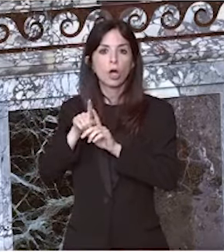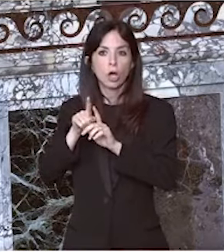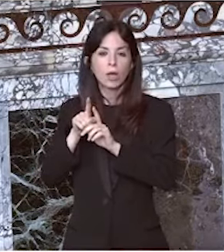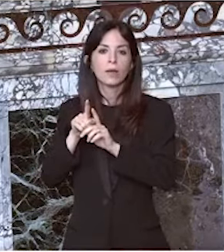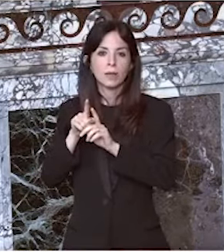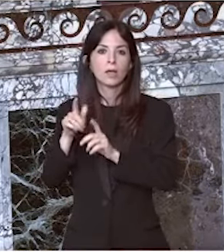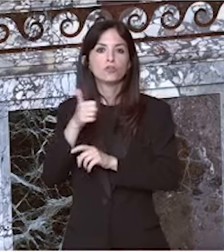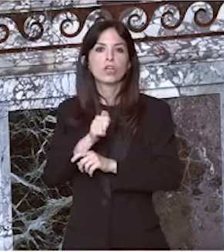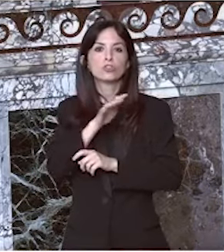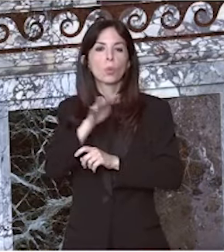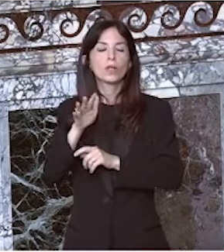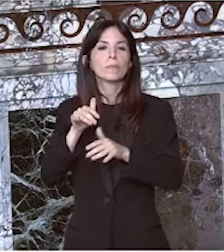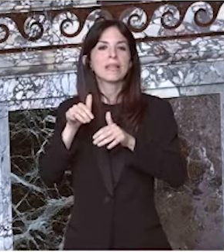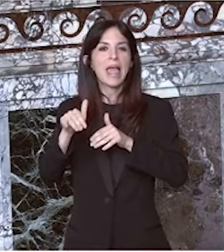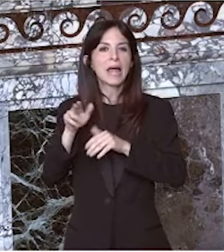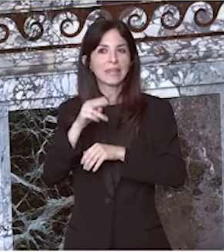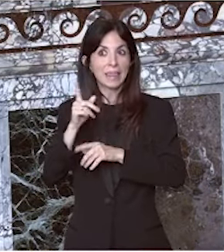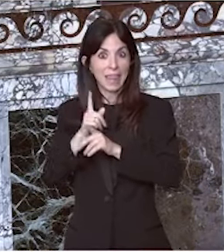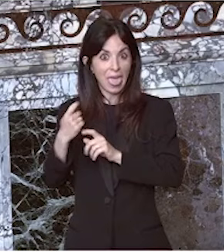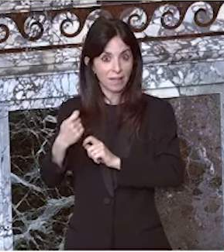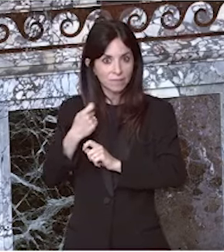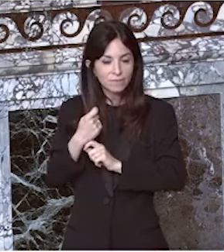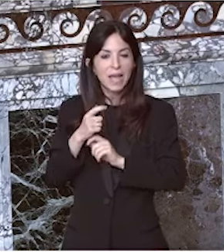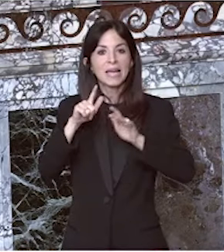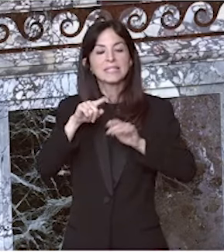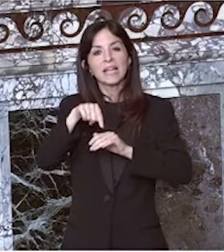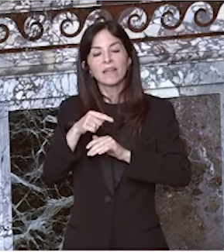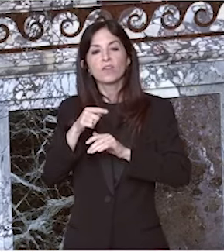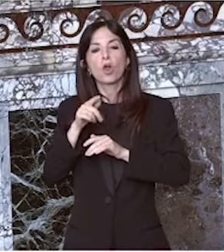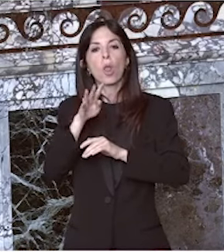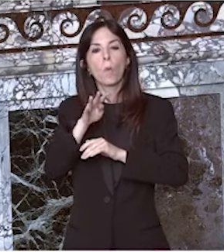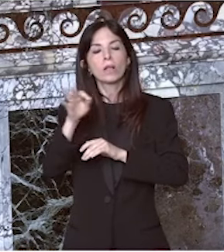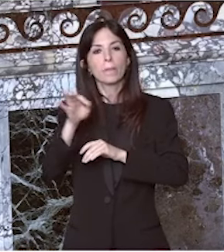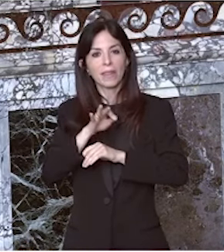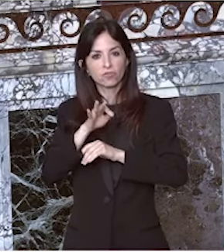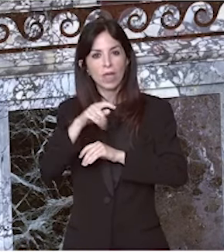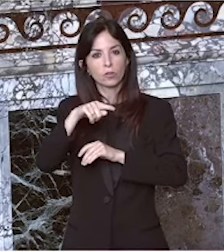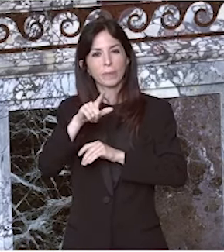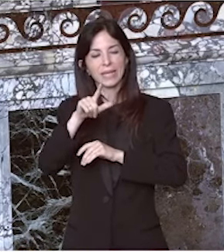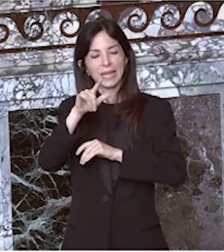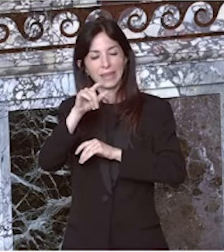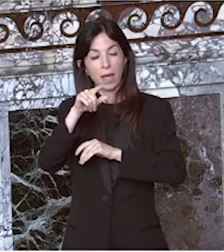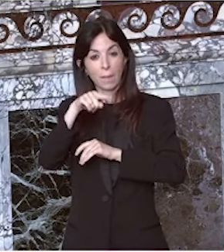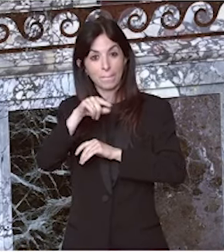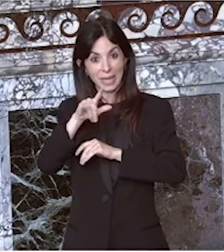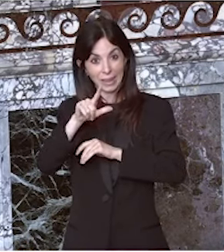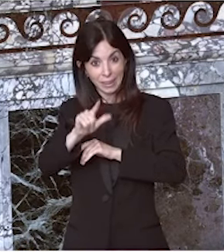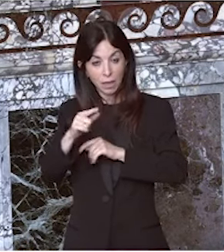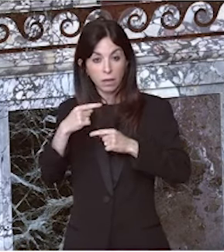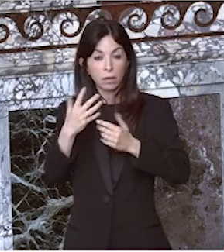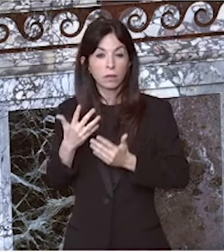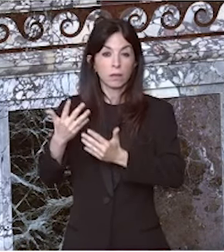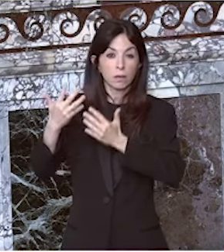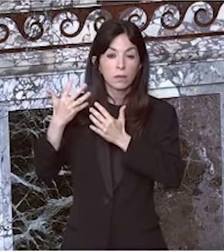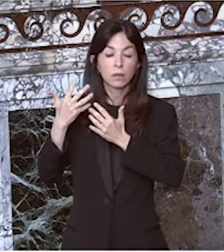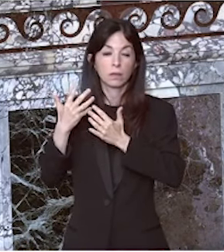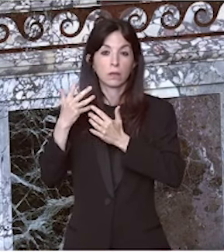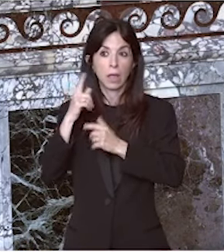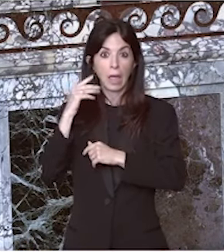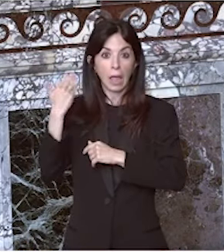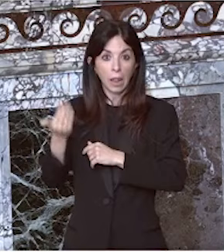155 miliardi di euro, il 7,4% del PIL. 10 anni fa la nostra posizione estera netta